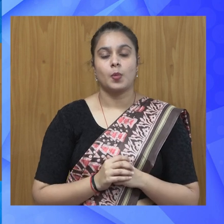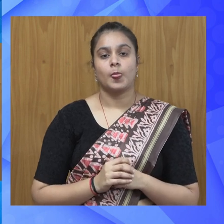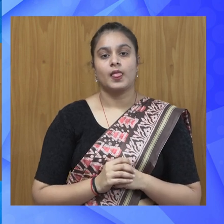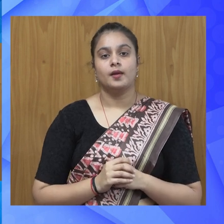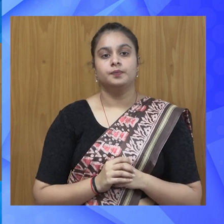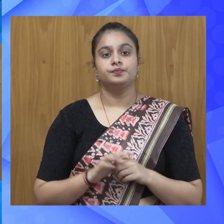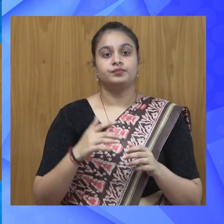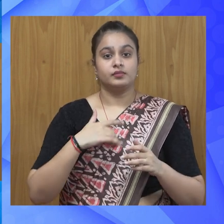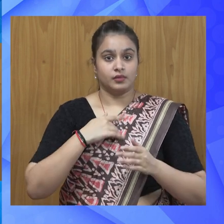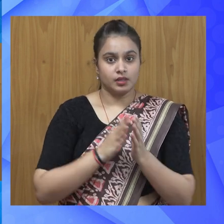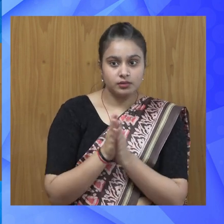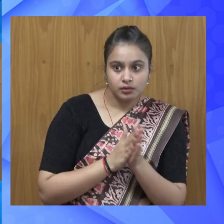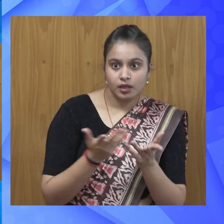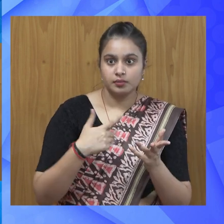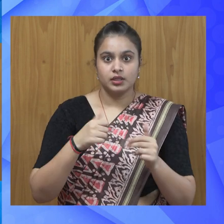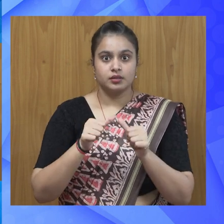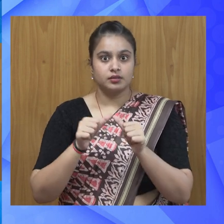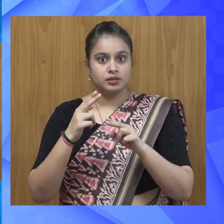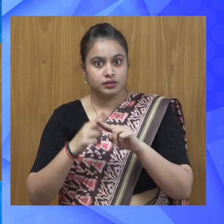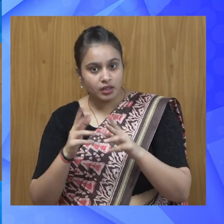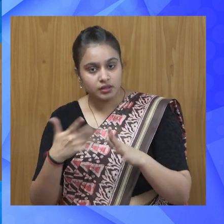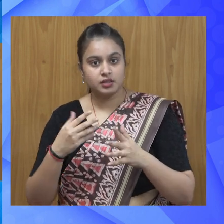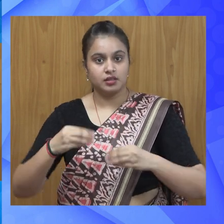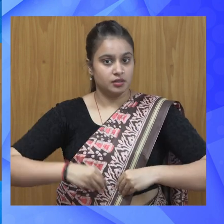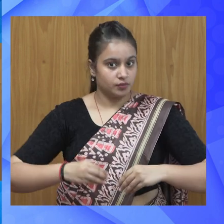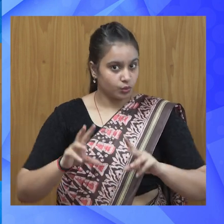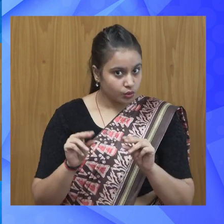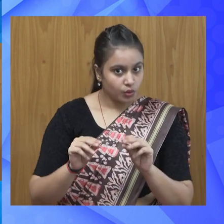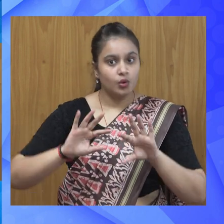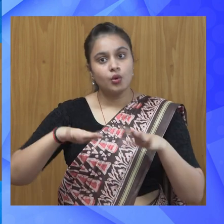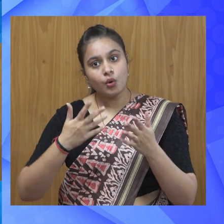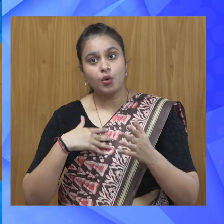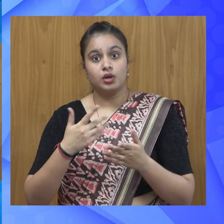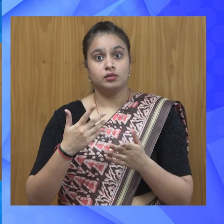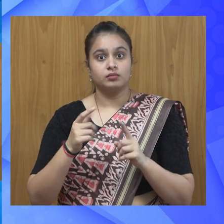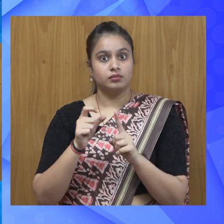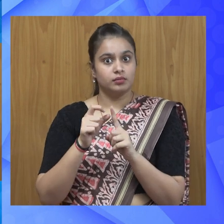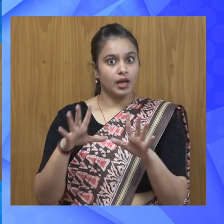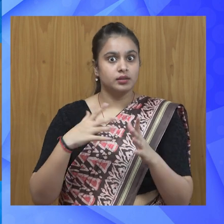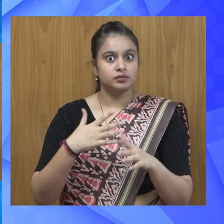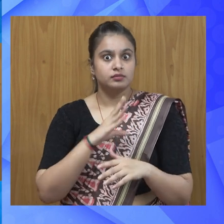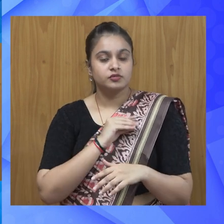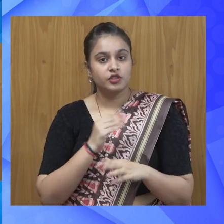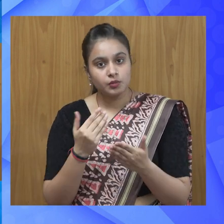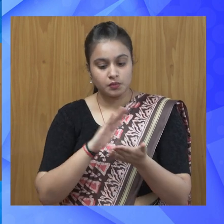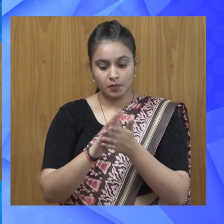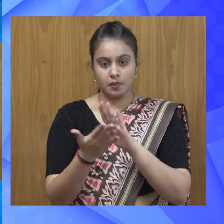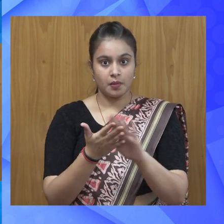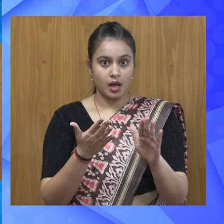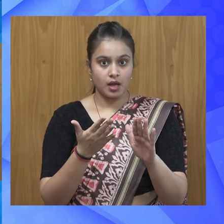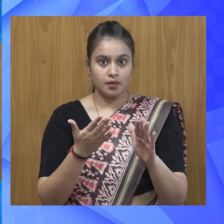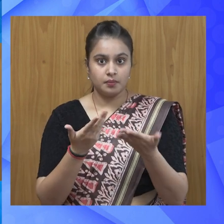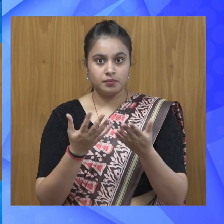है, एक्साइटमेंट, एंजाइटी, नॉट इन योर स्टमक, रेसिंग थॉट, बीइंग ओवरवेल्म्ड, पैनिक, पाम जैसे बताया, स्वेटिंग,